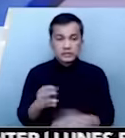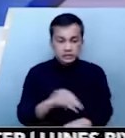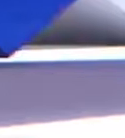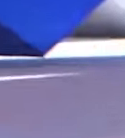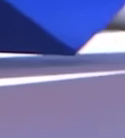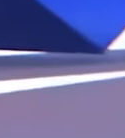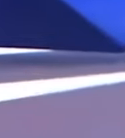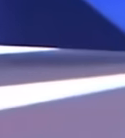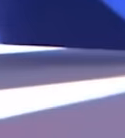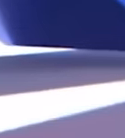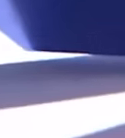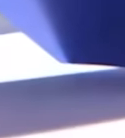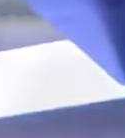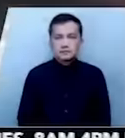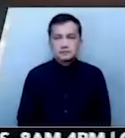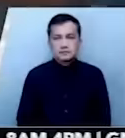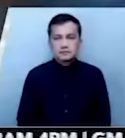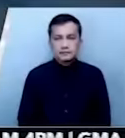Wahe.